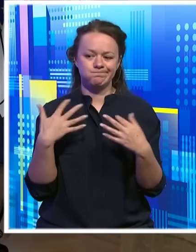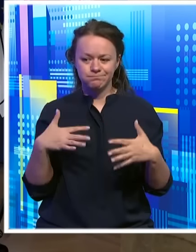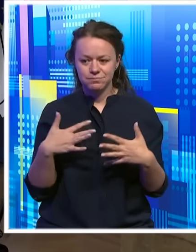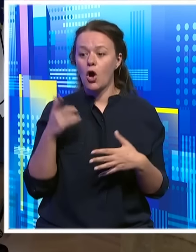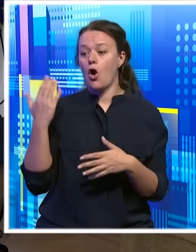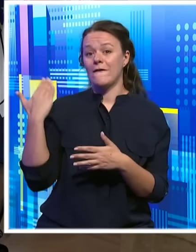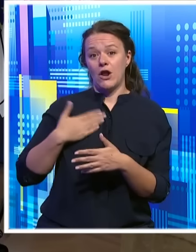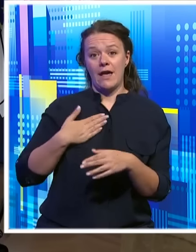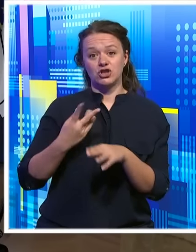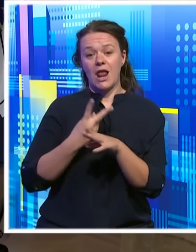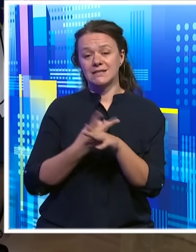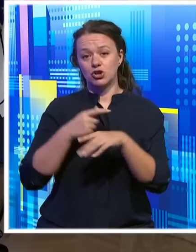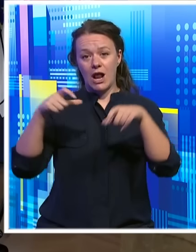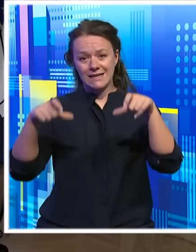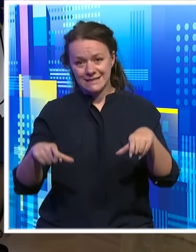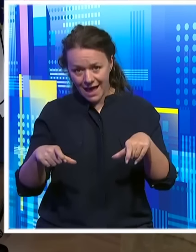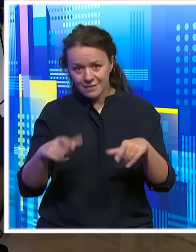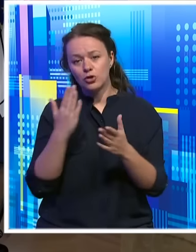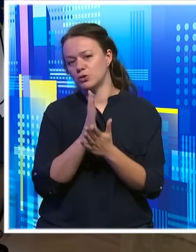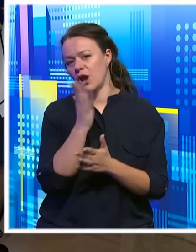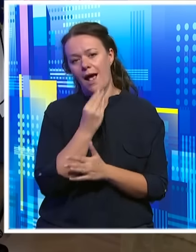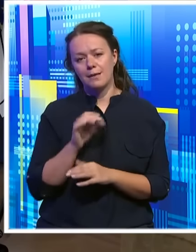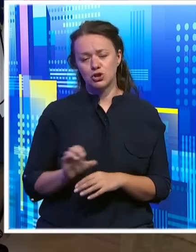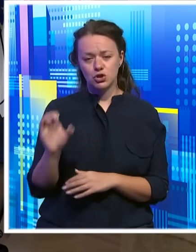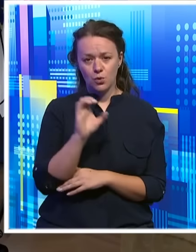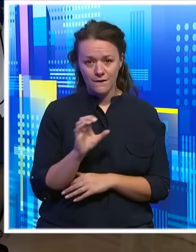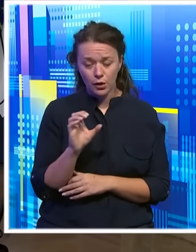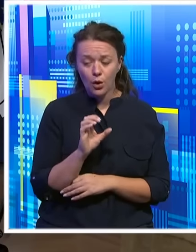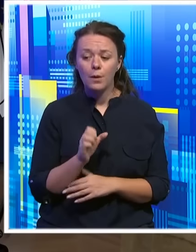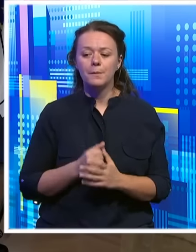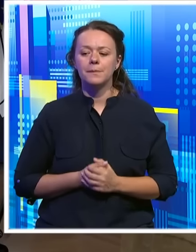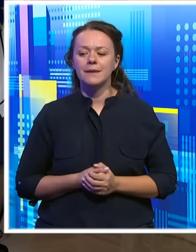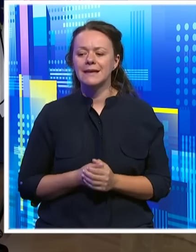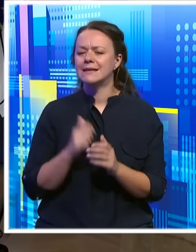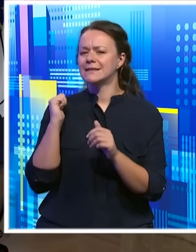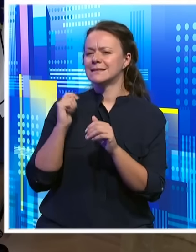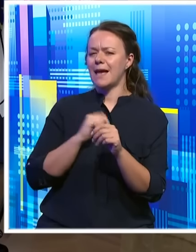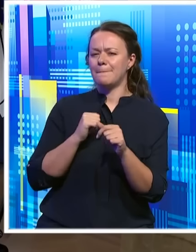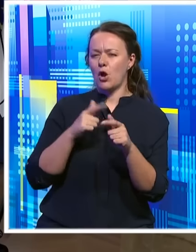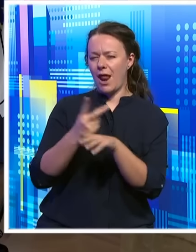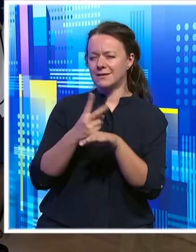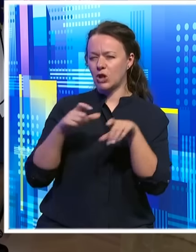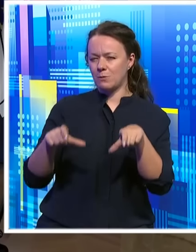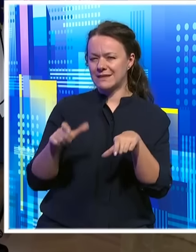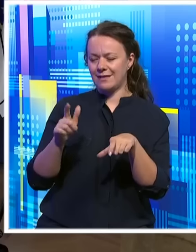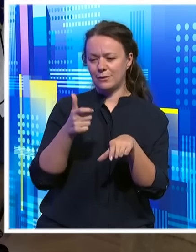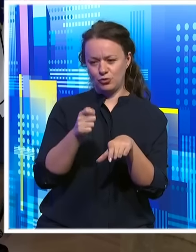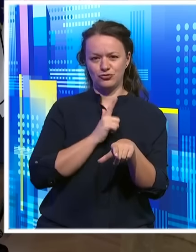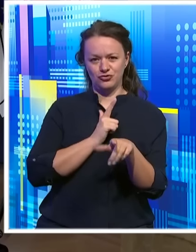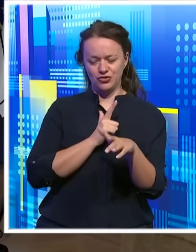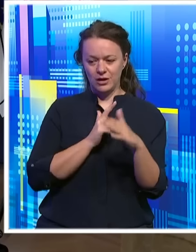nacionalni stadion koji će da bude jedan od najlepših u Evropi. Do sada, samo zaustavite se na nacionalnom stadionu, dakle on će